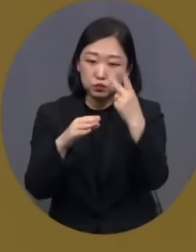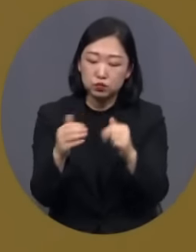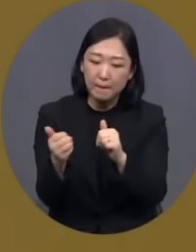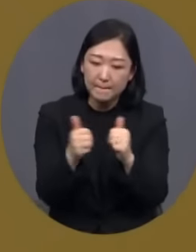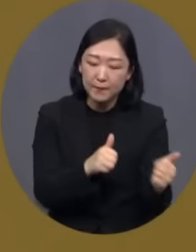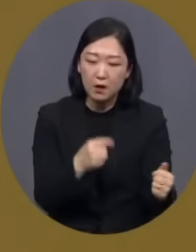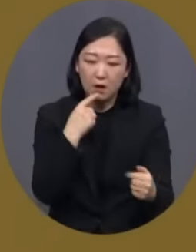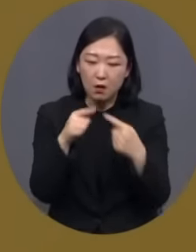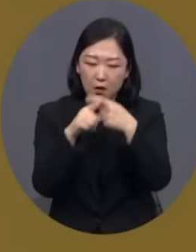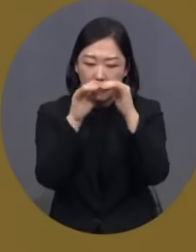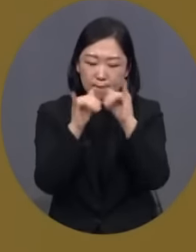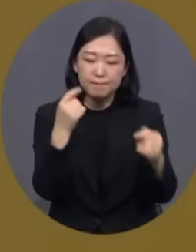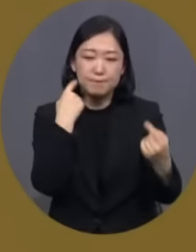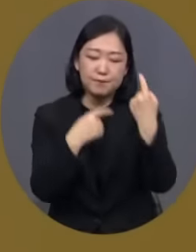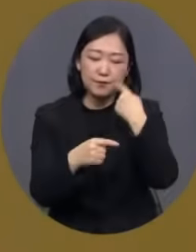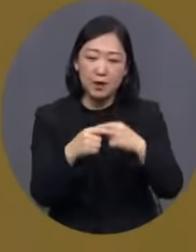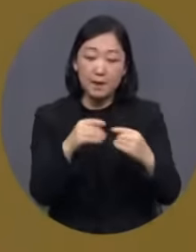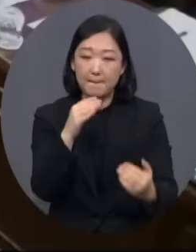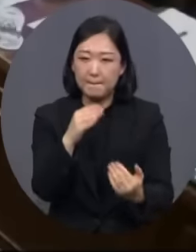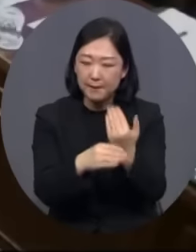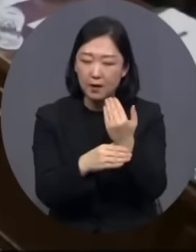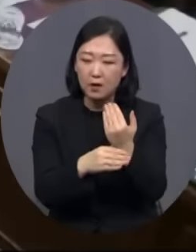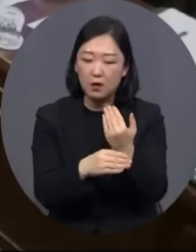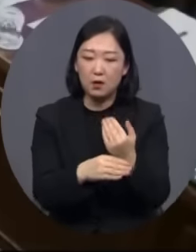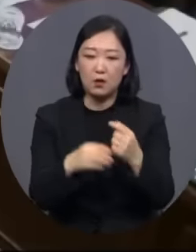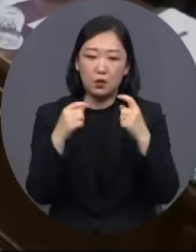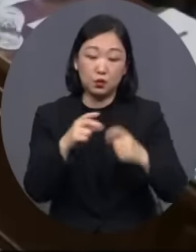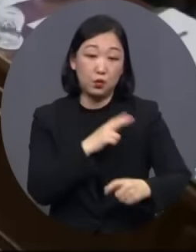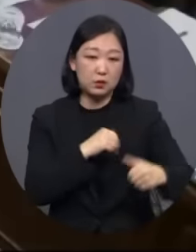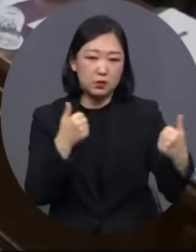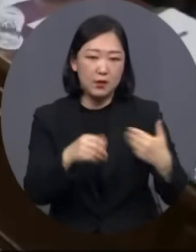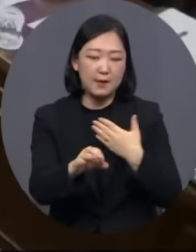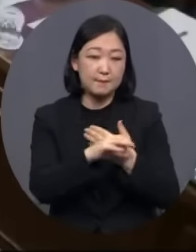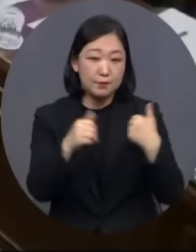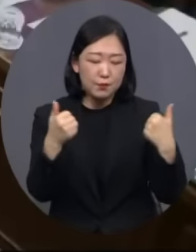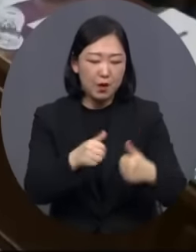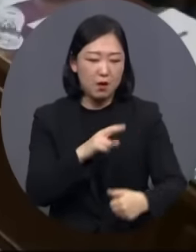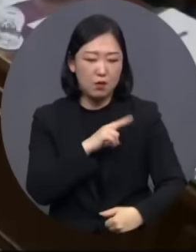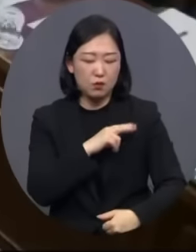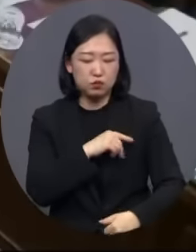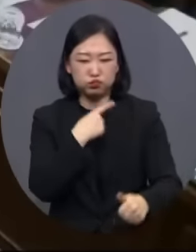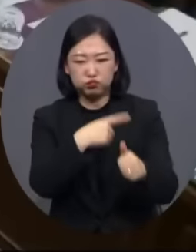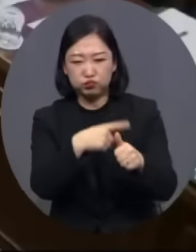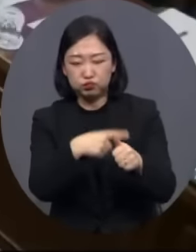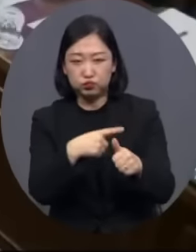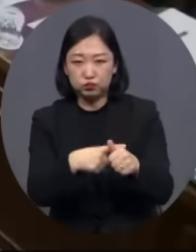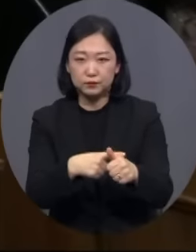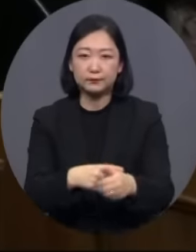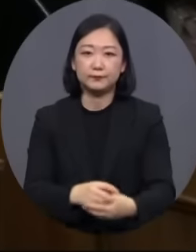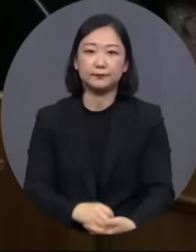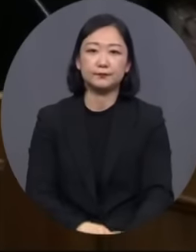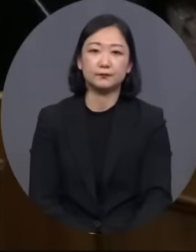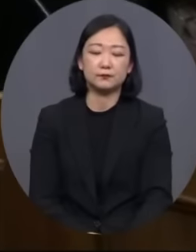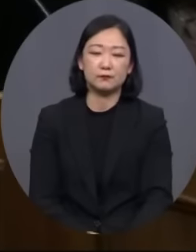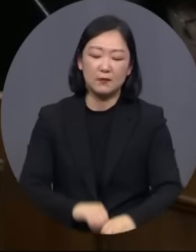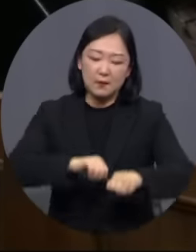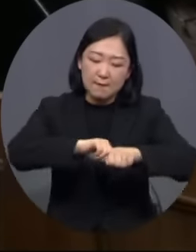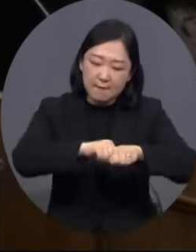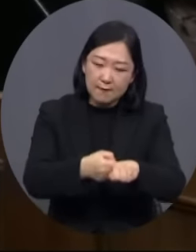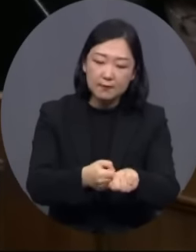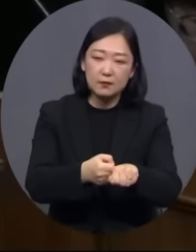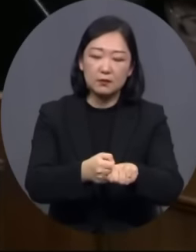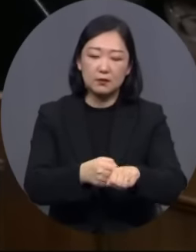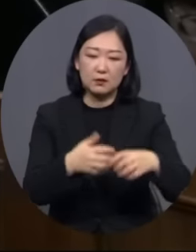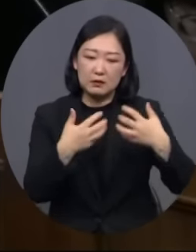간호사까지 중상을 입는 사고가 발생하자 제주도의회 임시회에서도 의원들의 질타가 나왔습니다. 무리한 작동